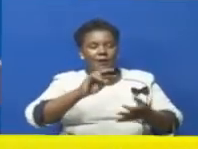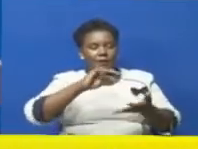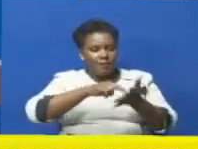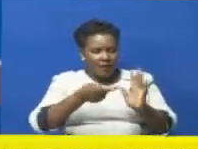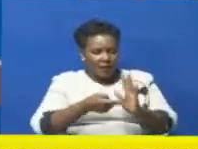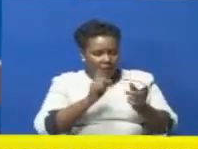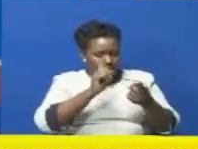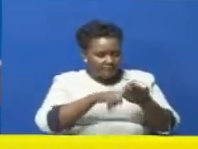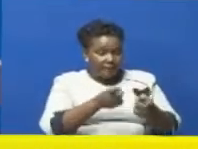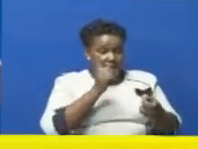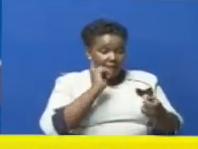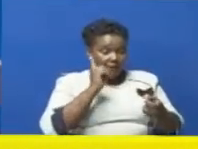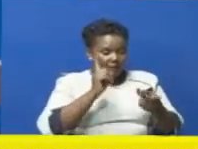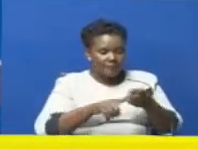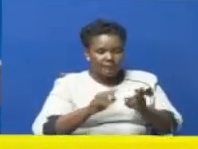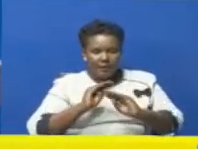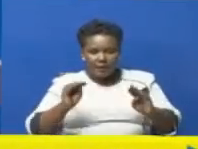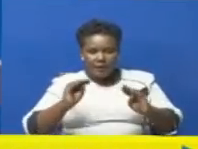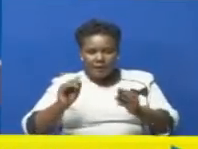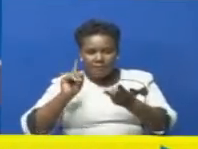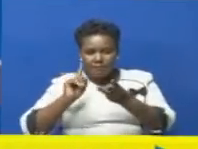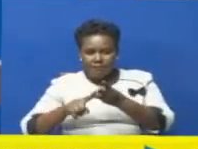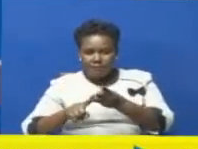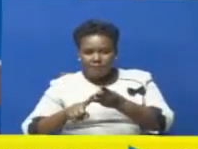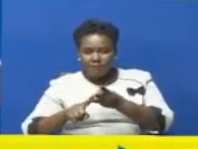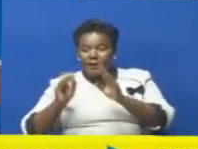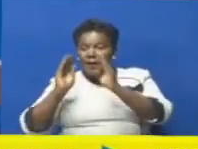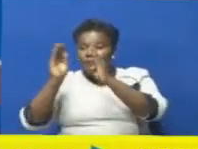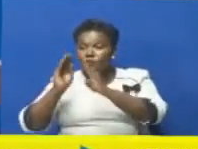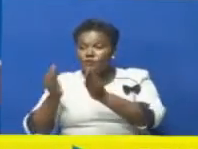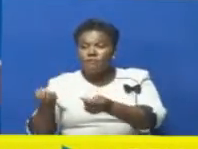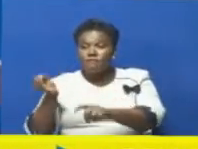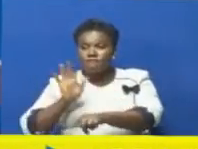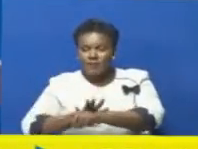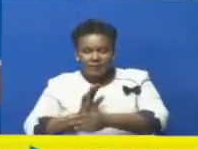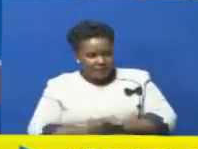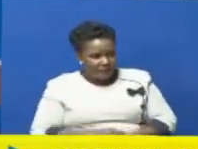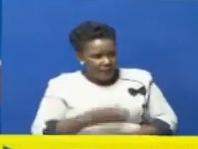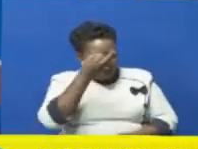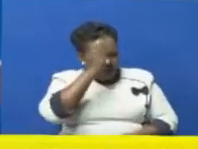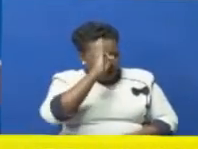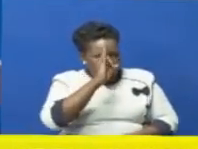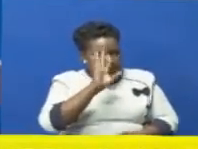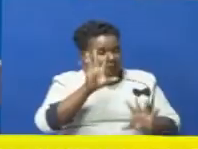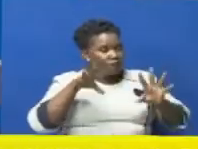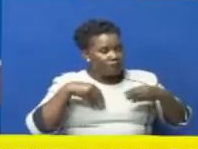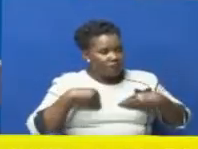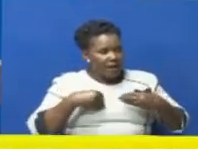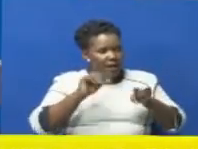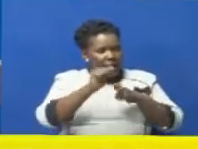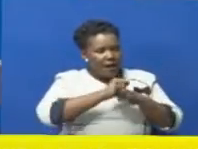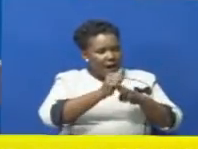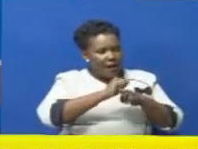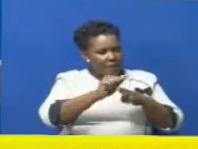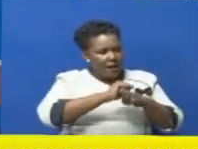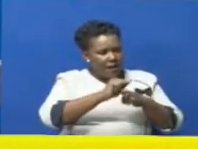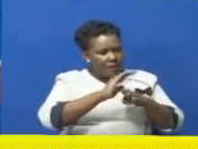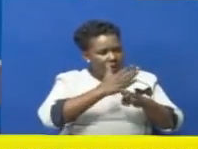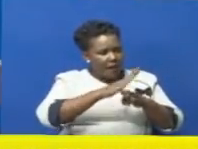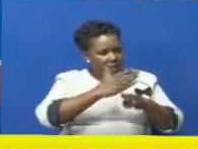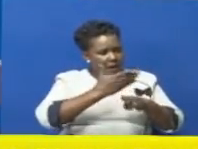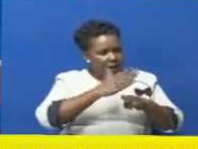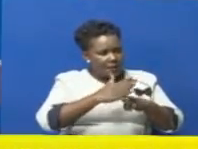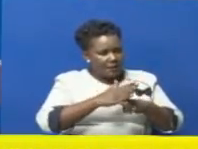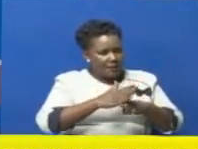elimu, kilimo na miundombinu, ambapo Ufaransa imekubali kukarabati uwanja wa ndege wa kimataifa wa Julius Nyerere Terminal 2